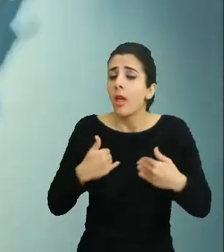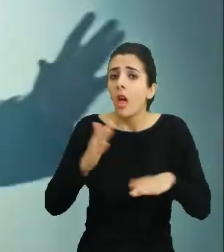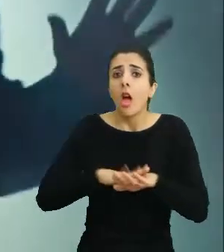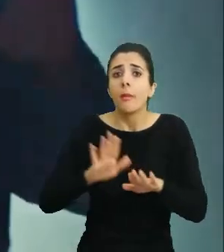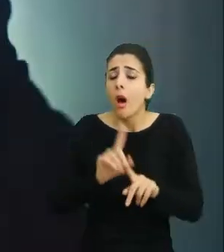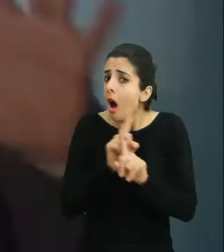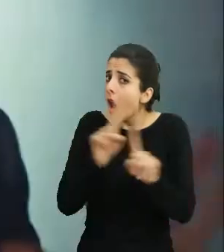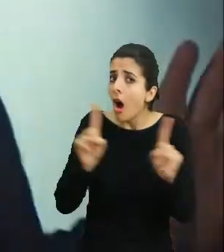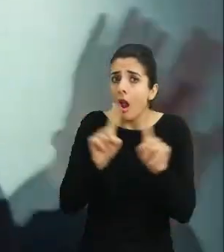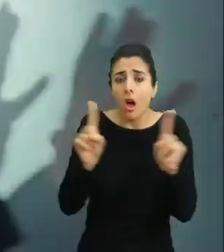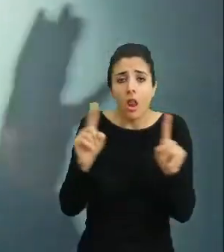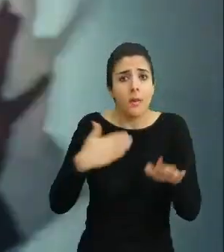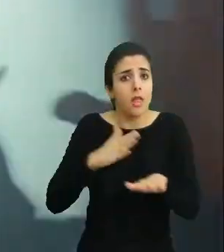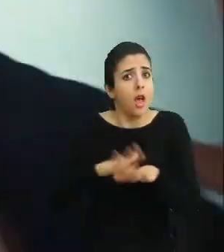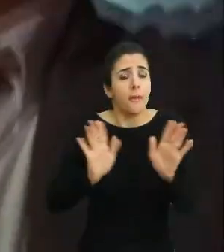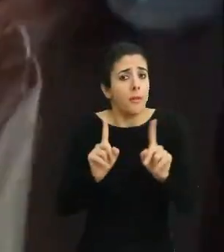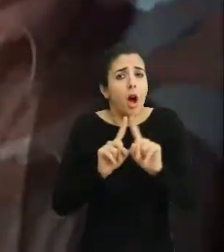Ben yapmadım.